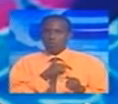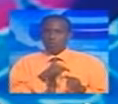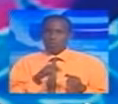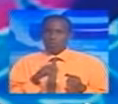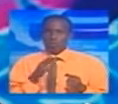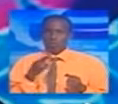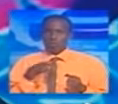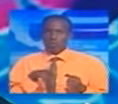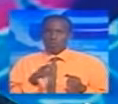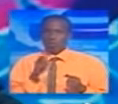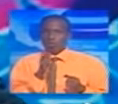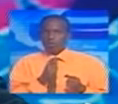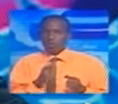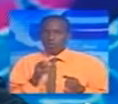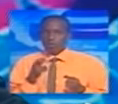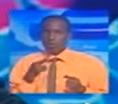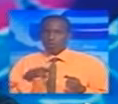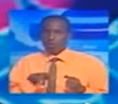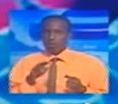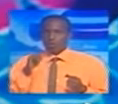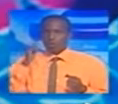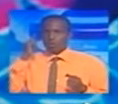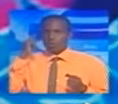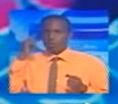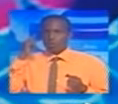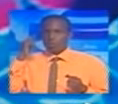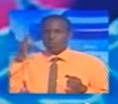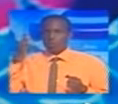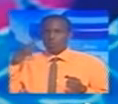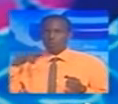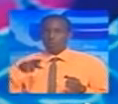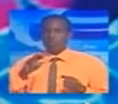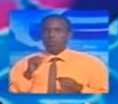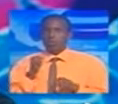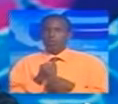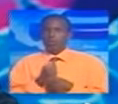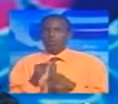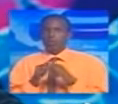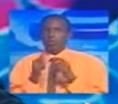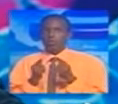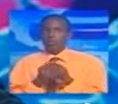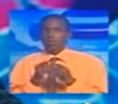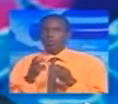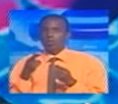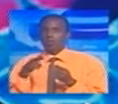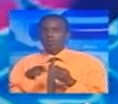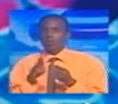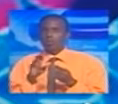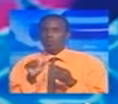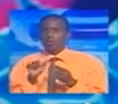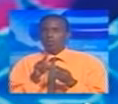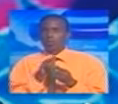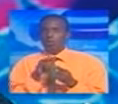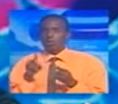que les tumeurs et les hémorragies cérébrales par exemple. Et dans ce service travaillent 2 médecins spécialistes radiologues et plusieurs